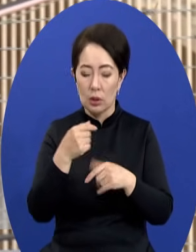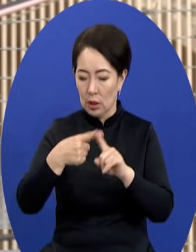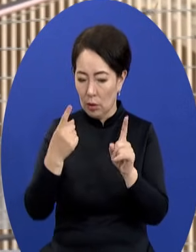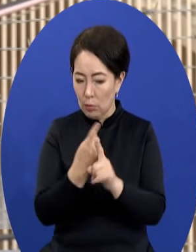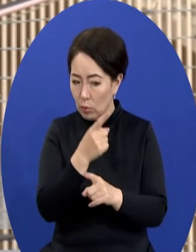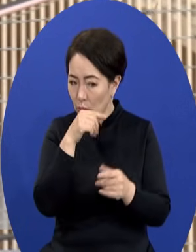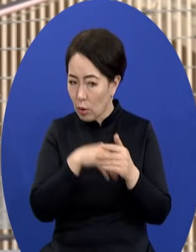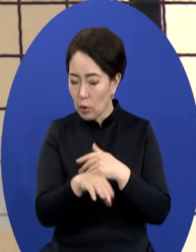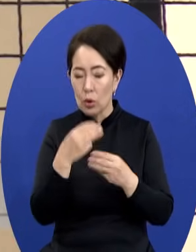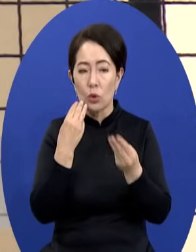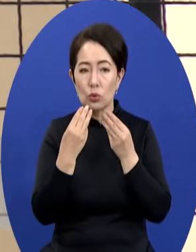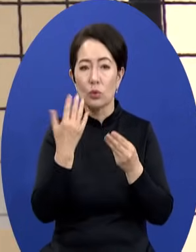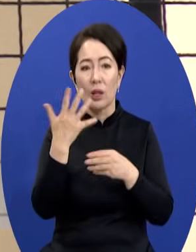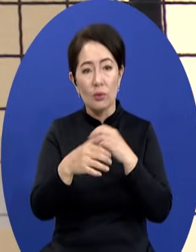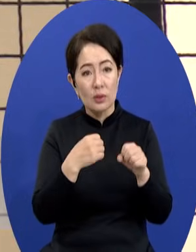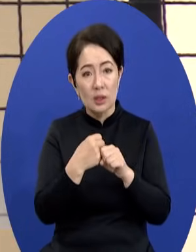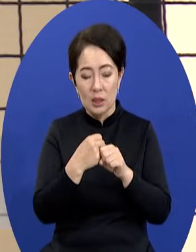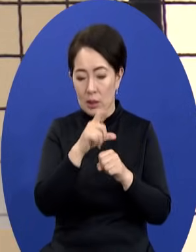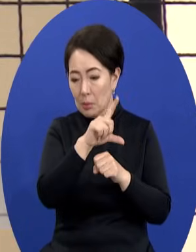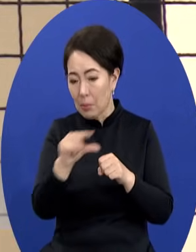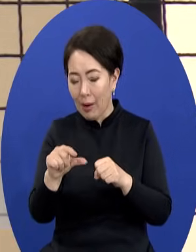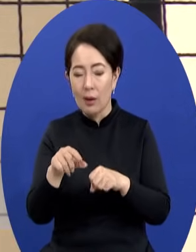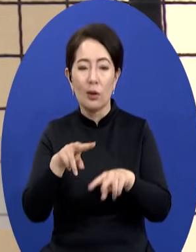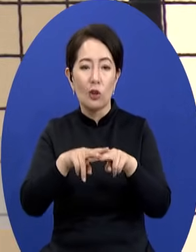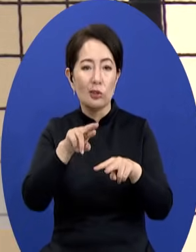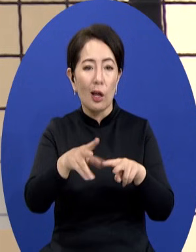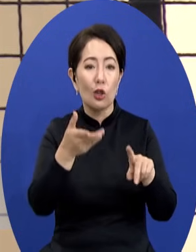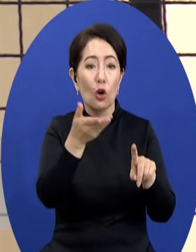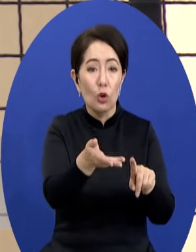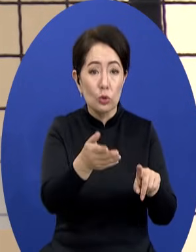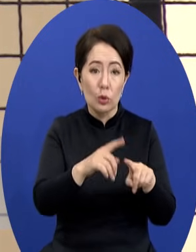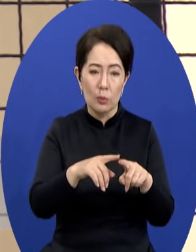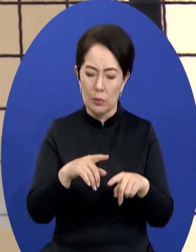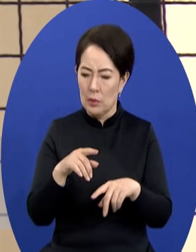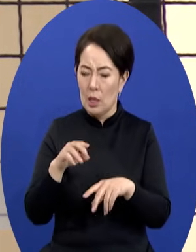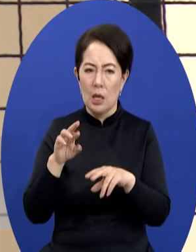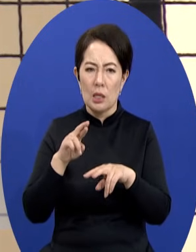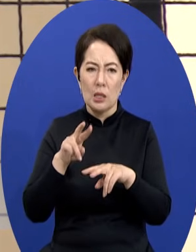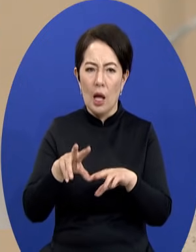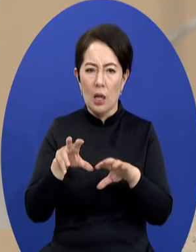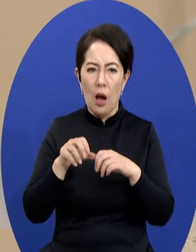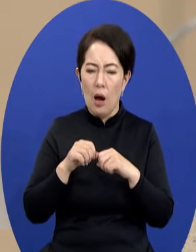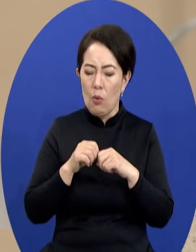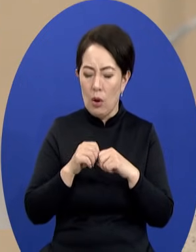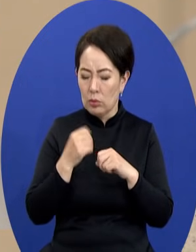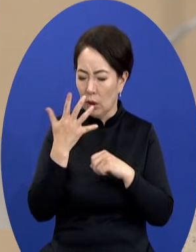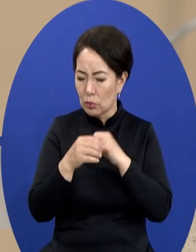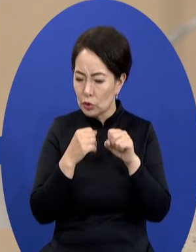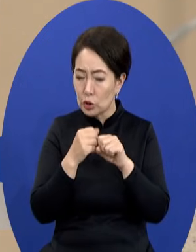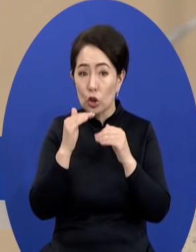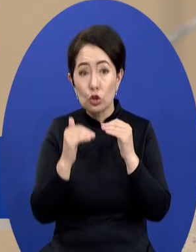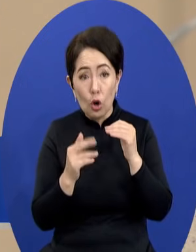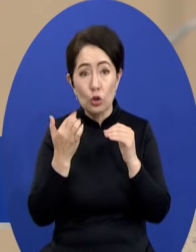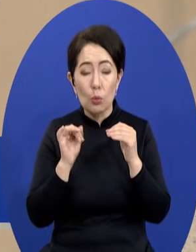үлдэж шүүхээс 5 жил түүнээс бага хугацаагаар хорих ял оногдуулсан. Эсвэл эдлэг үлдсэн ял нь 5 жил түүнээс бага хугацаа үлдсэн